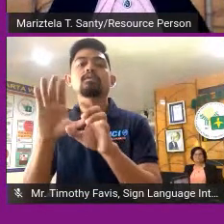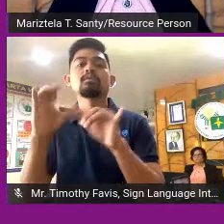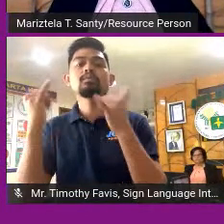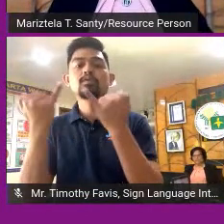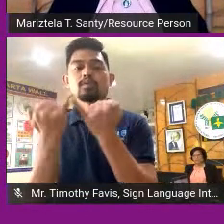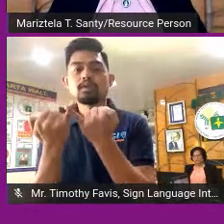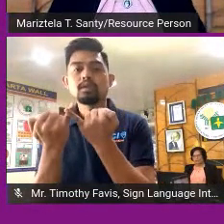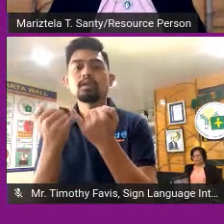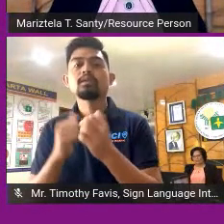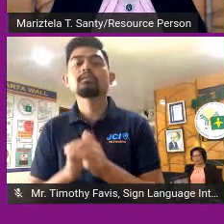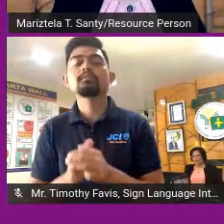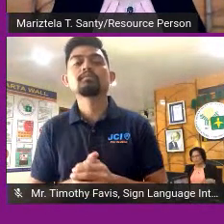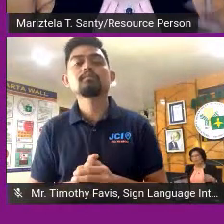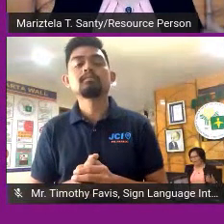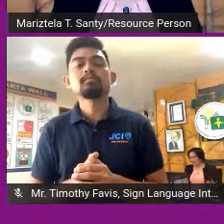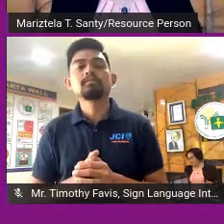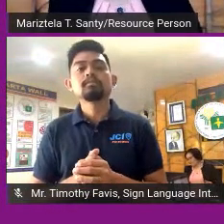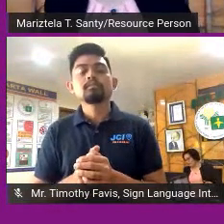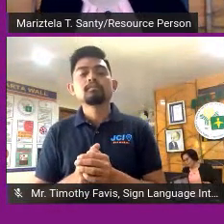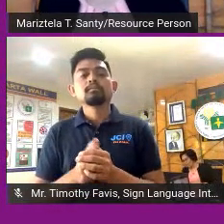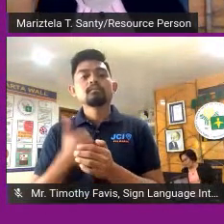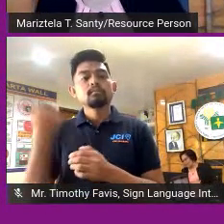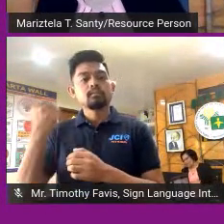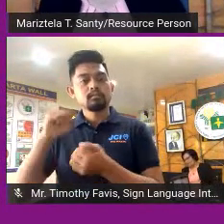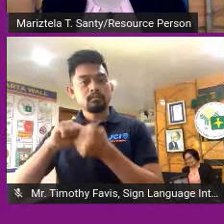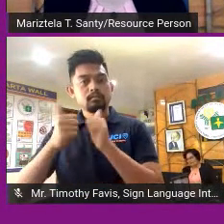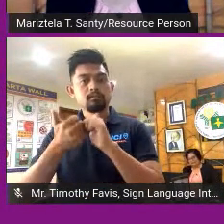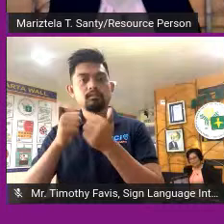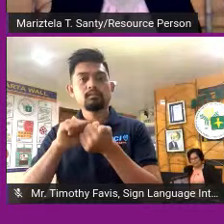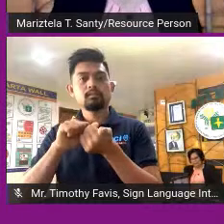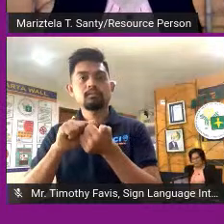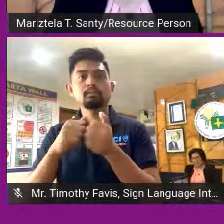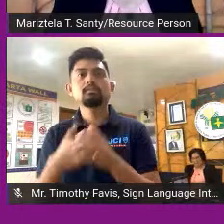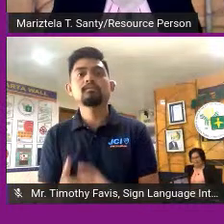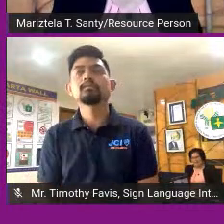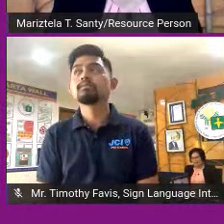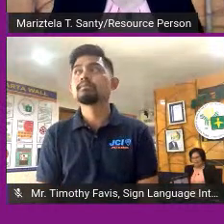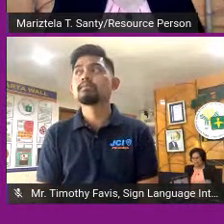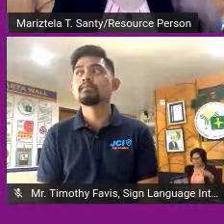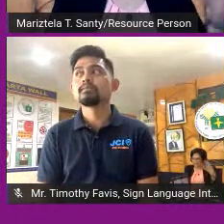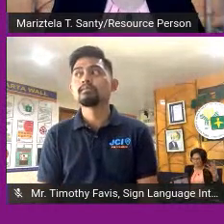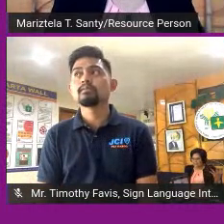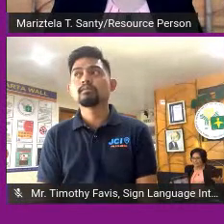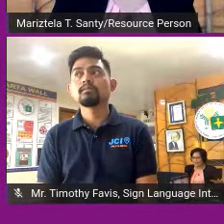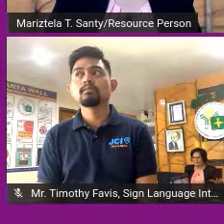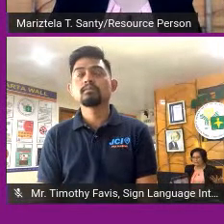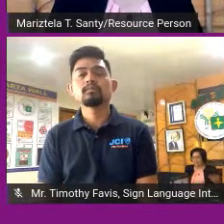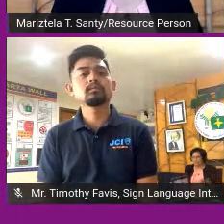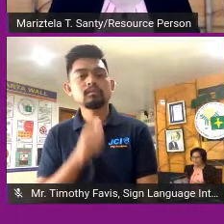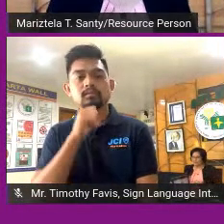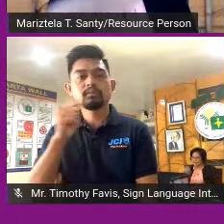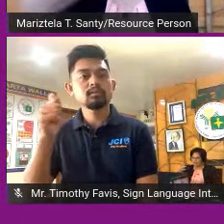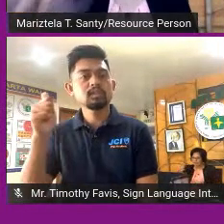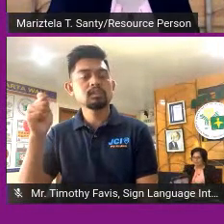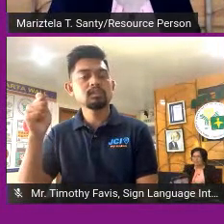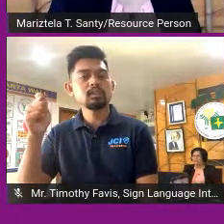komunidad. Yung mga ibang problema natin na hindi natin kaya,